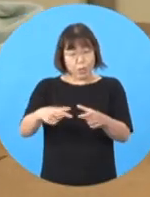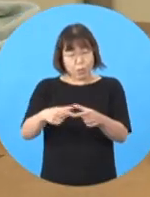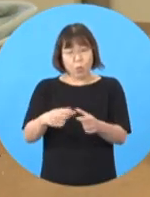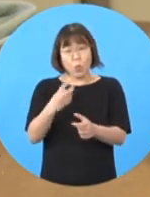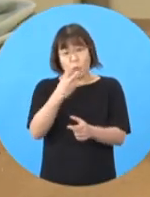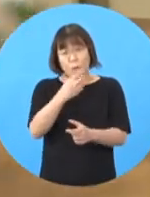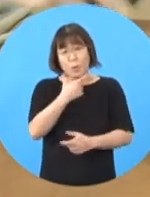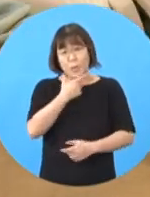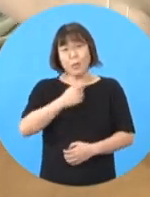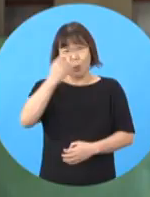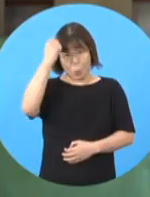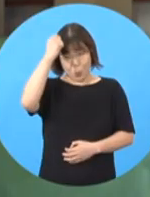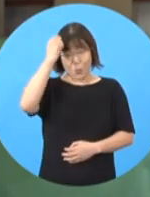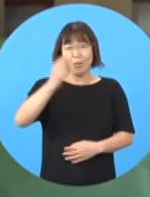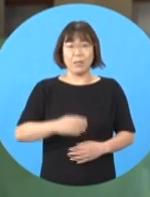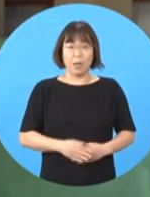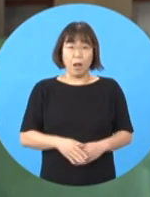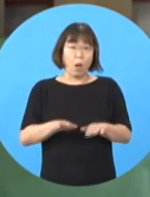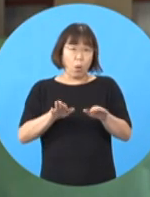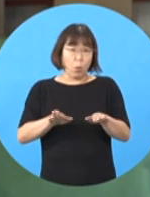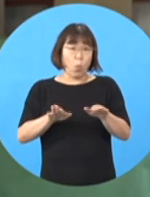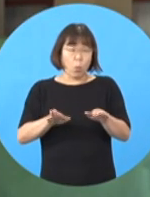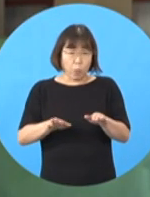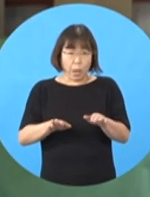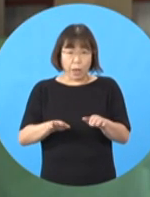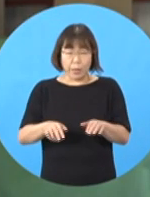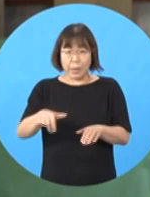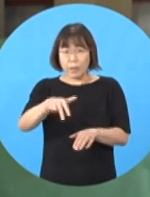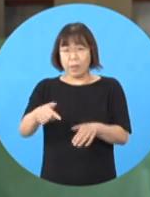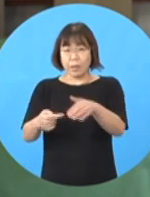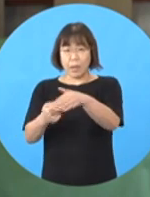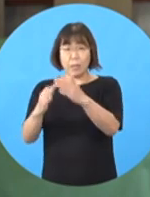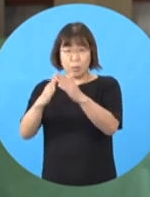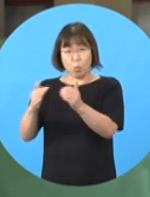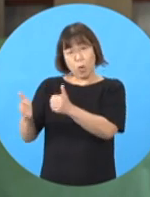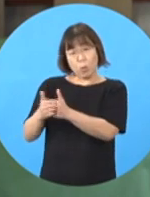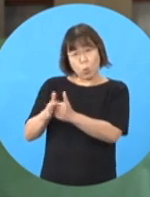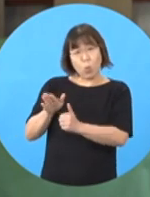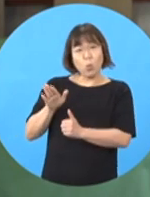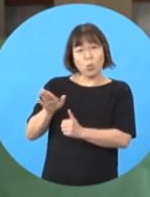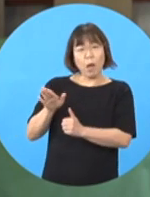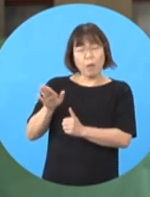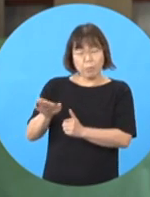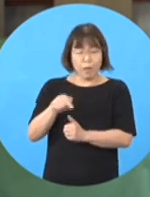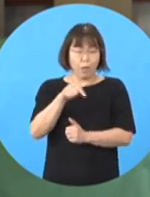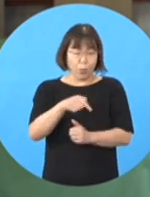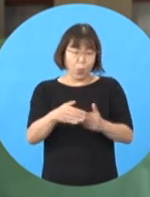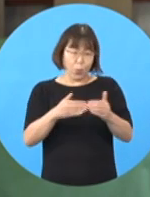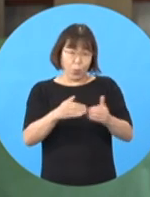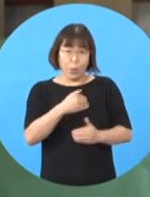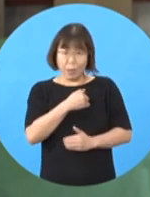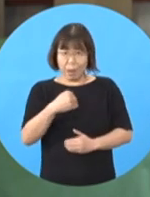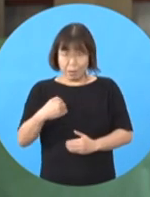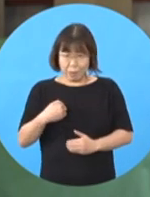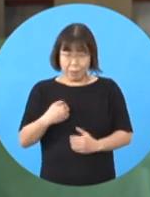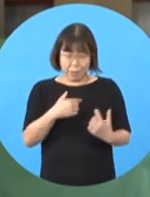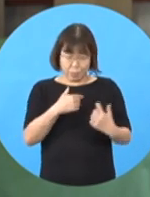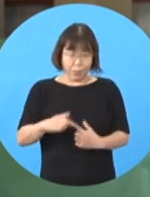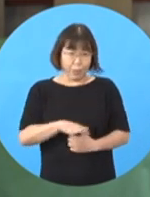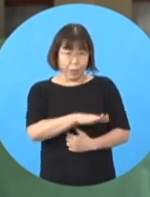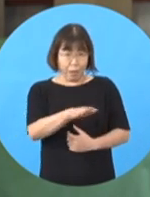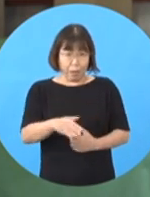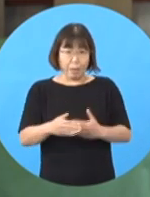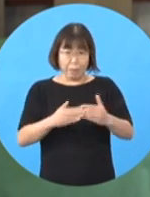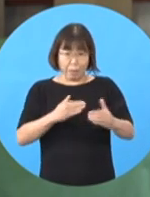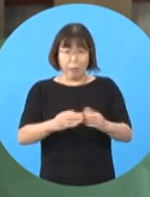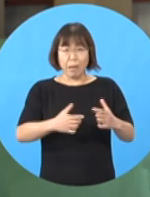たいなって思いました。 今回こういうすだち農家さんの協力を経てこういう経験ができたのは、子どもたちの経